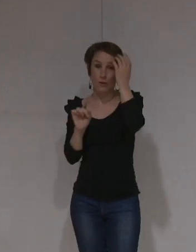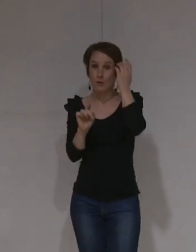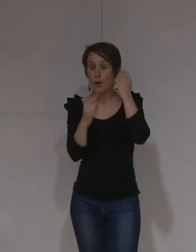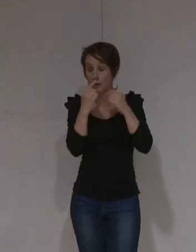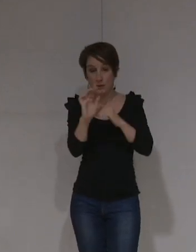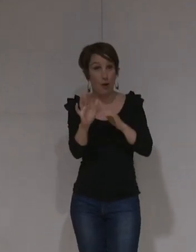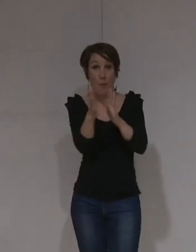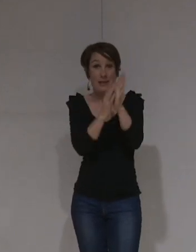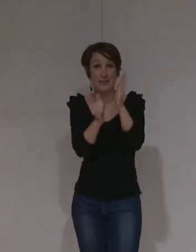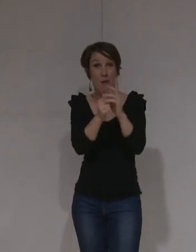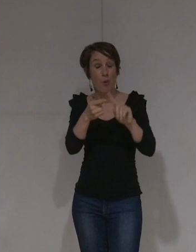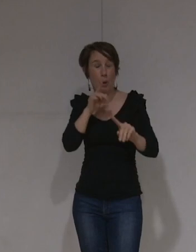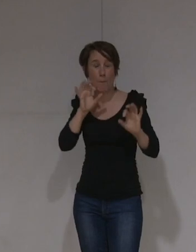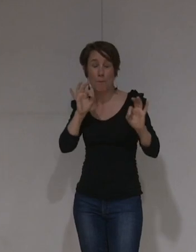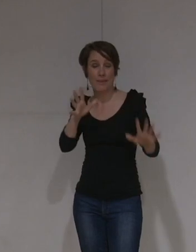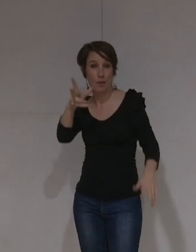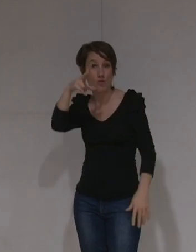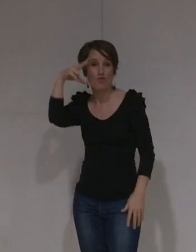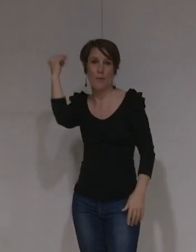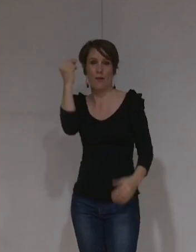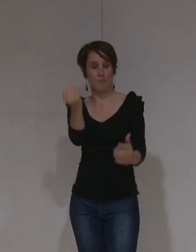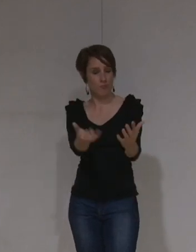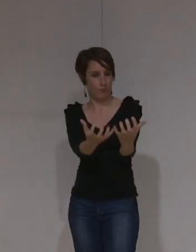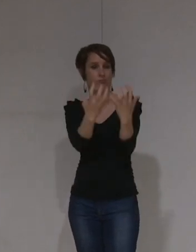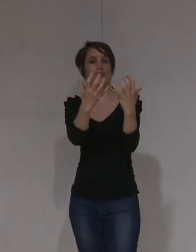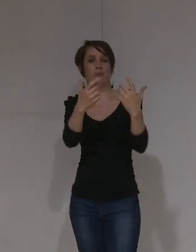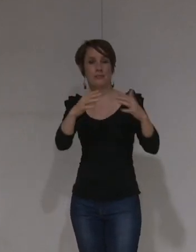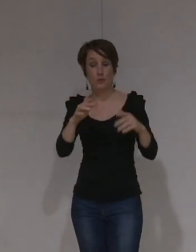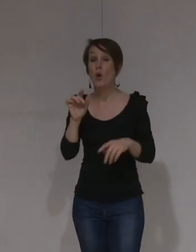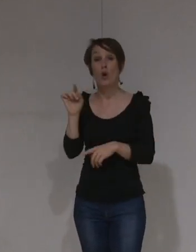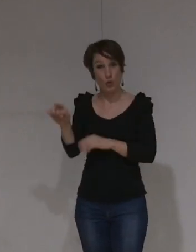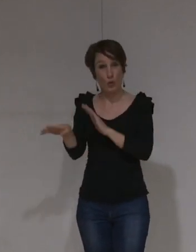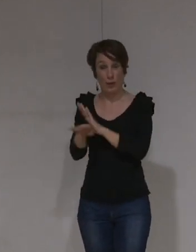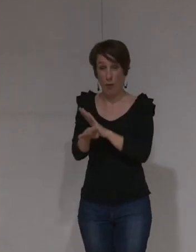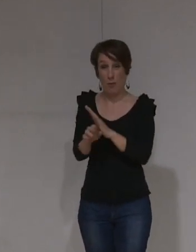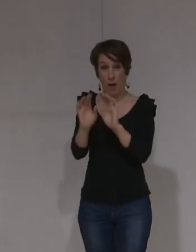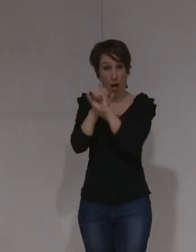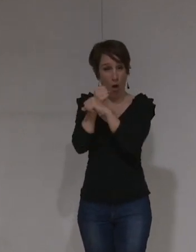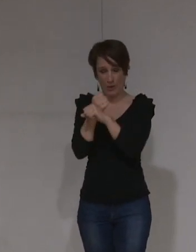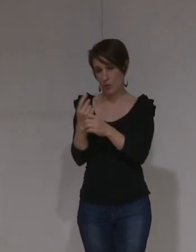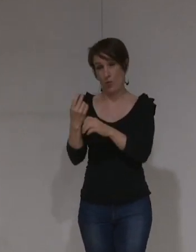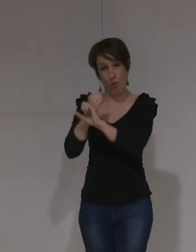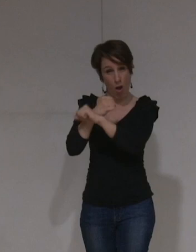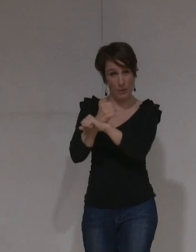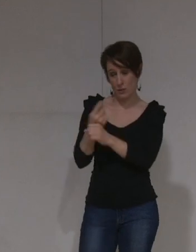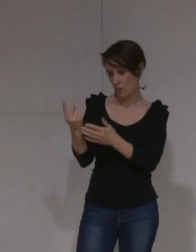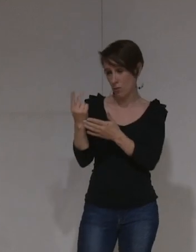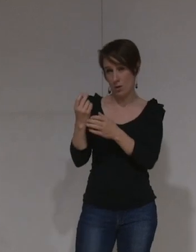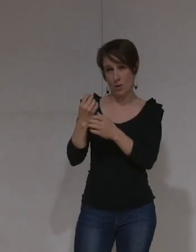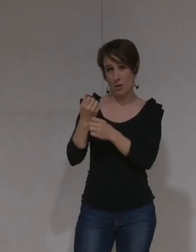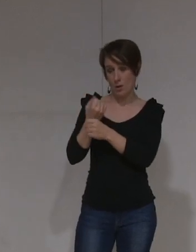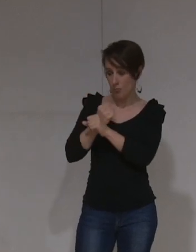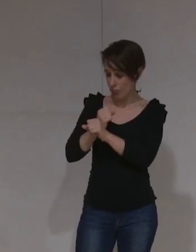humanité et c'est à travers si vous voulez ces ces premières œuvres dans sa cellule finalement il il se